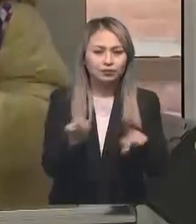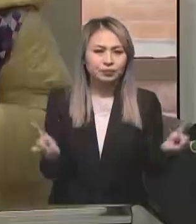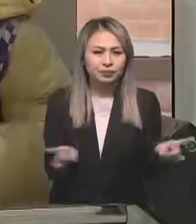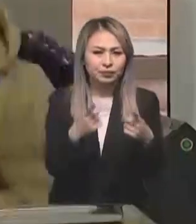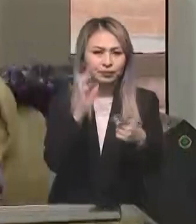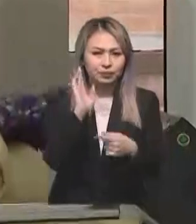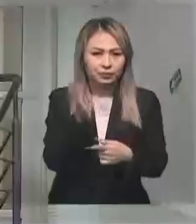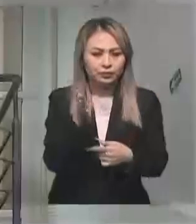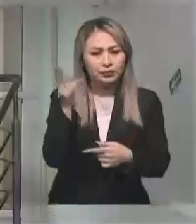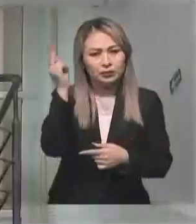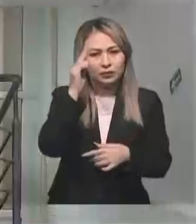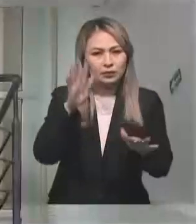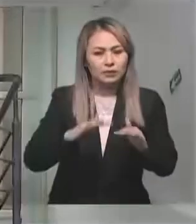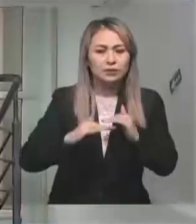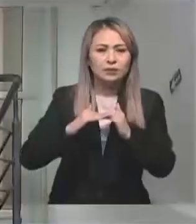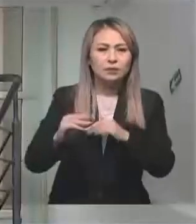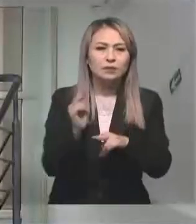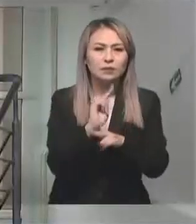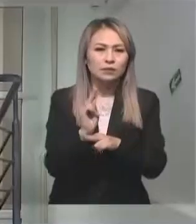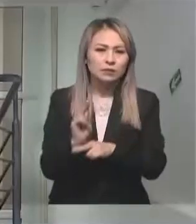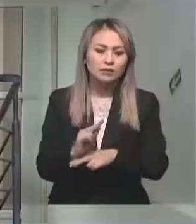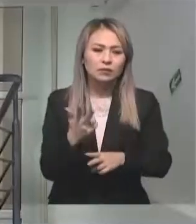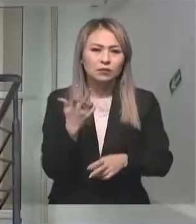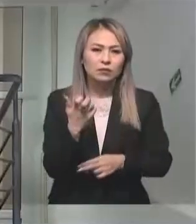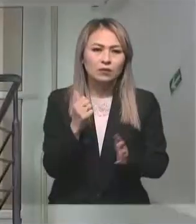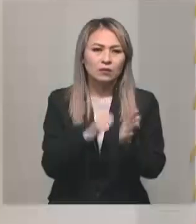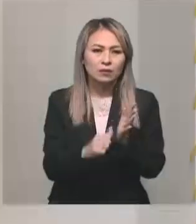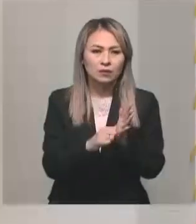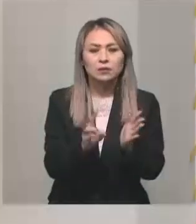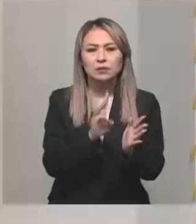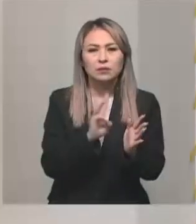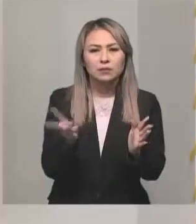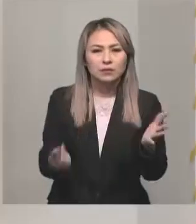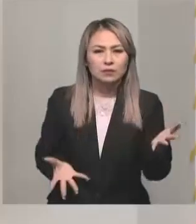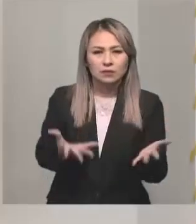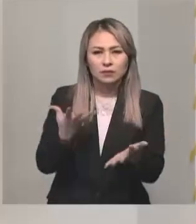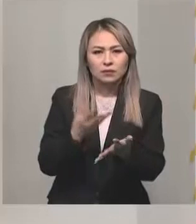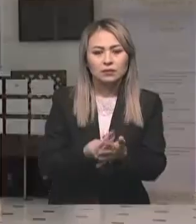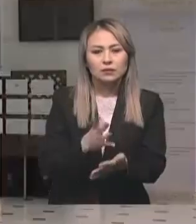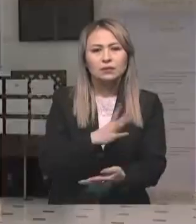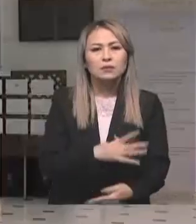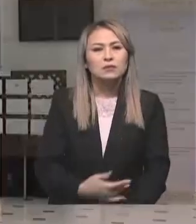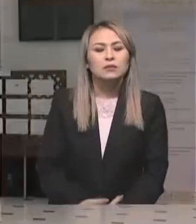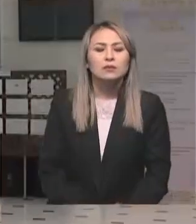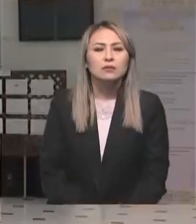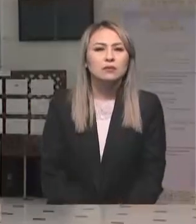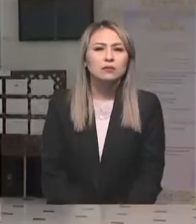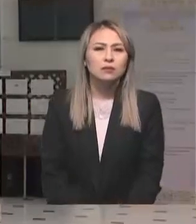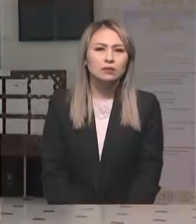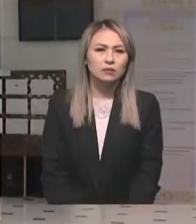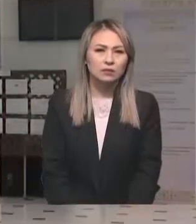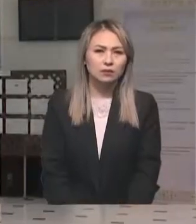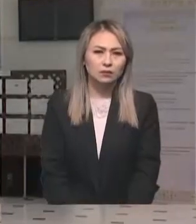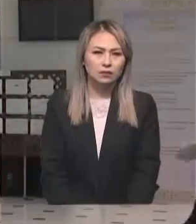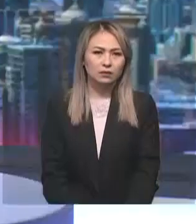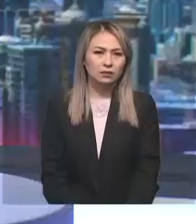бас шаһардағы білім ордаларын жөндеу жұмыстарына 360 миллион теңгеге жуық қаржы бөлінген. Мейірлан Алтынбек, Мерей Талап, 24 кезі.